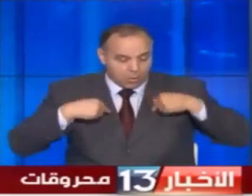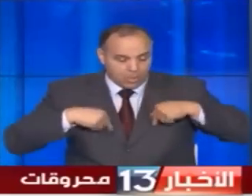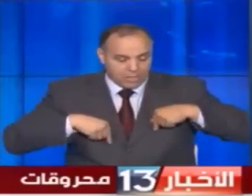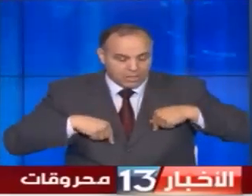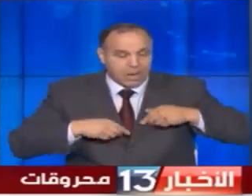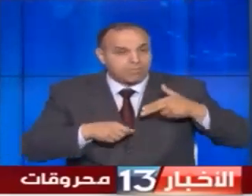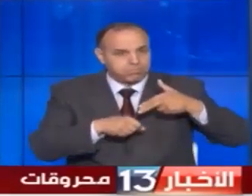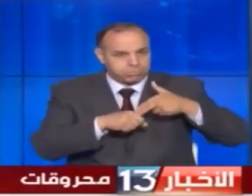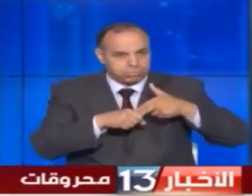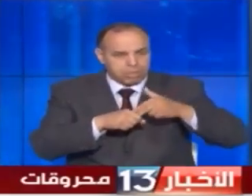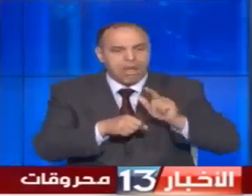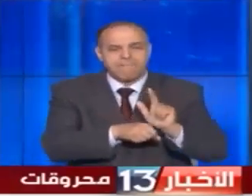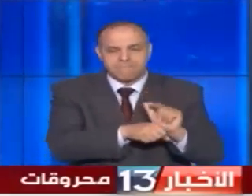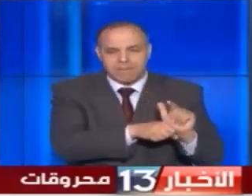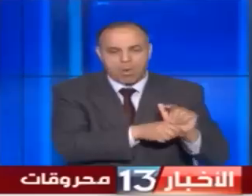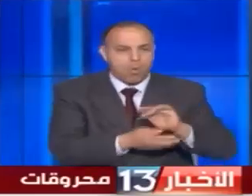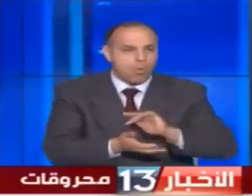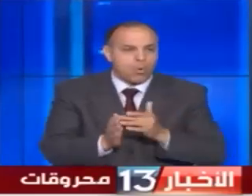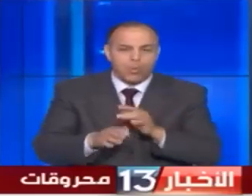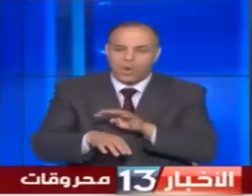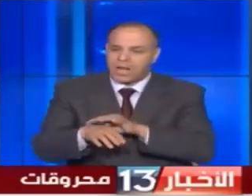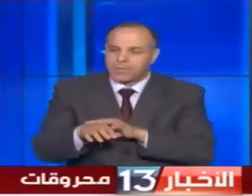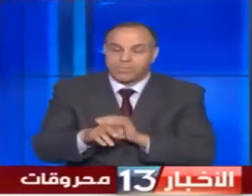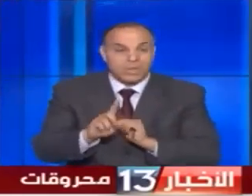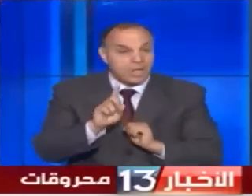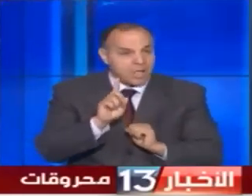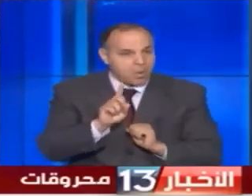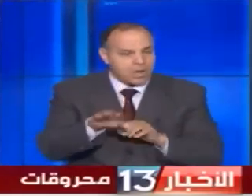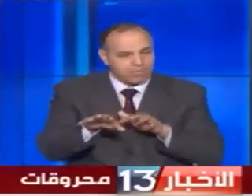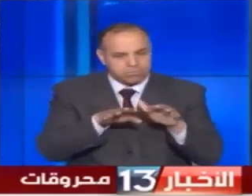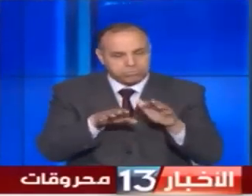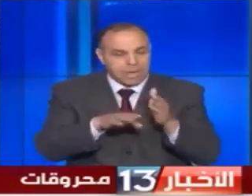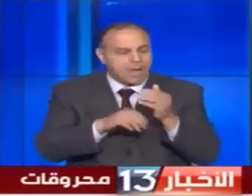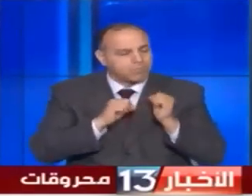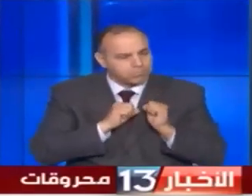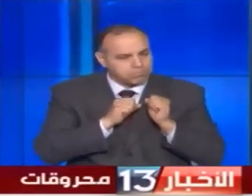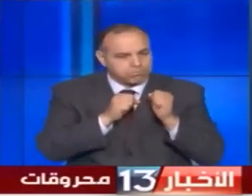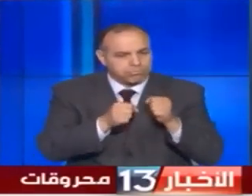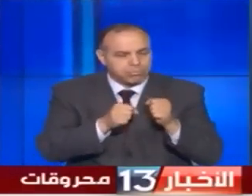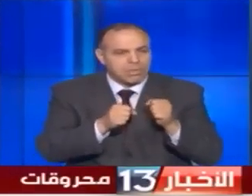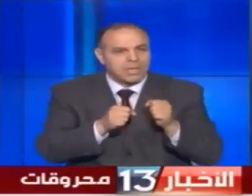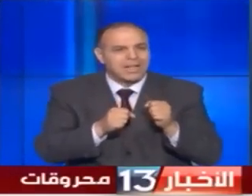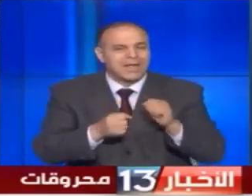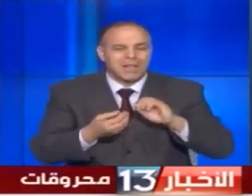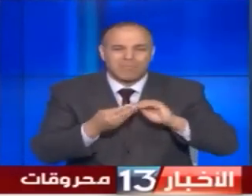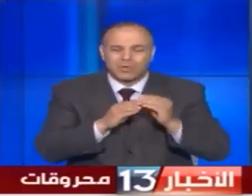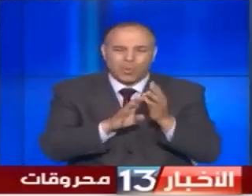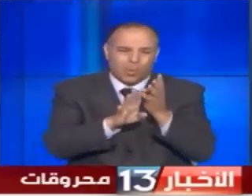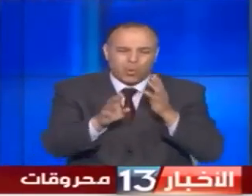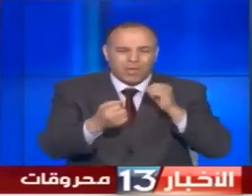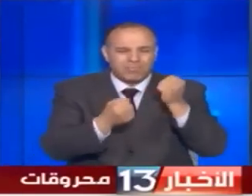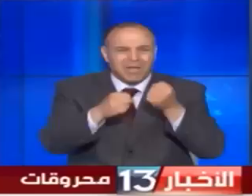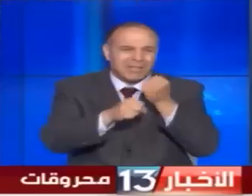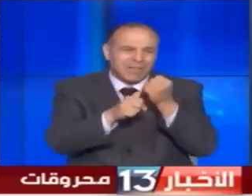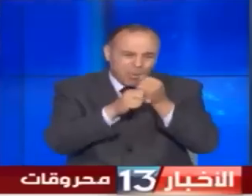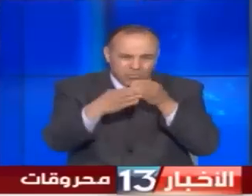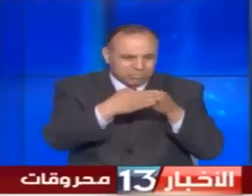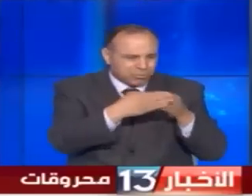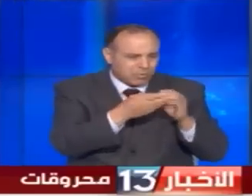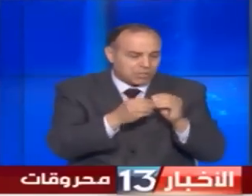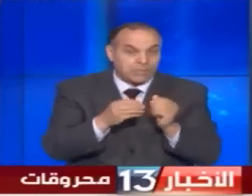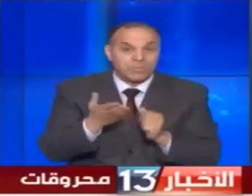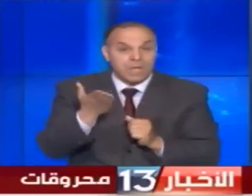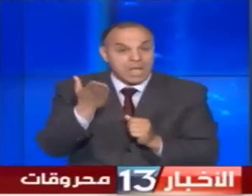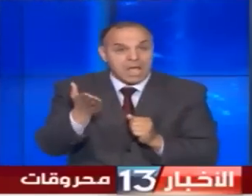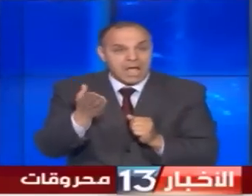الوقود متوفر بمختلف الولايات وانها تسعى جاهده الى تلافي الارباك وتعطل مصالح المواطنين